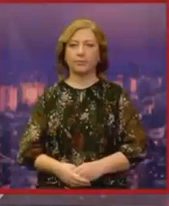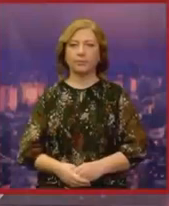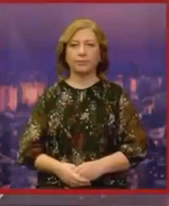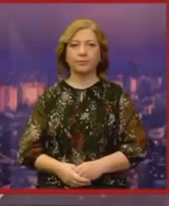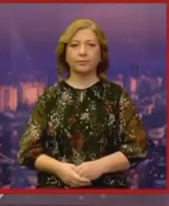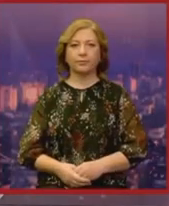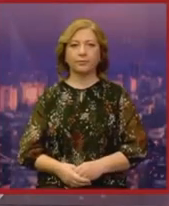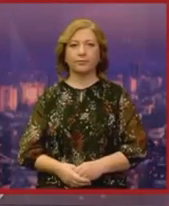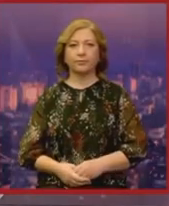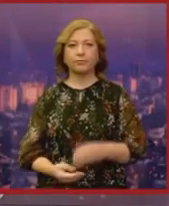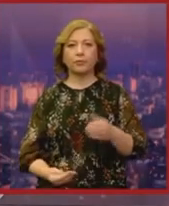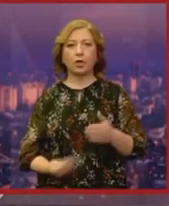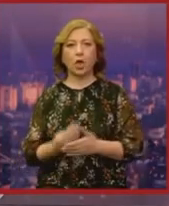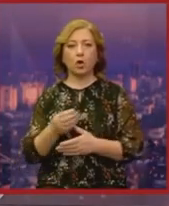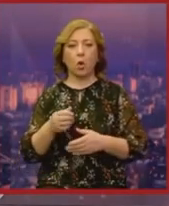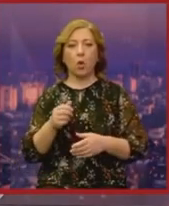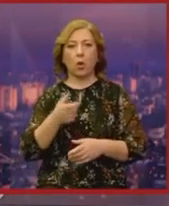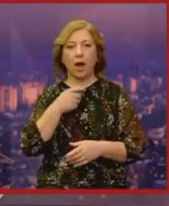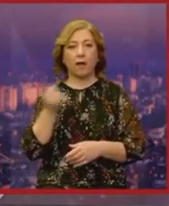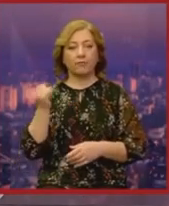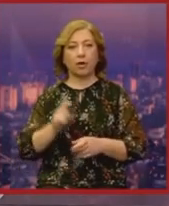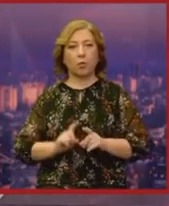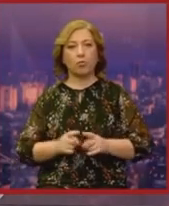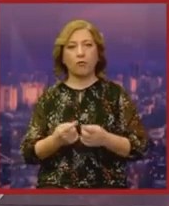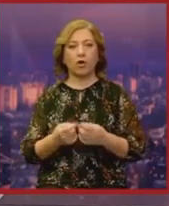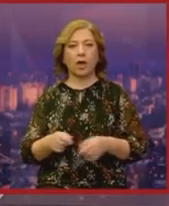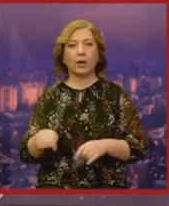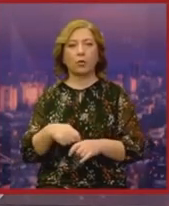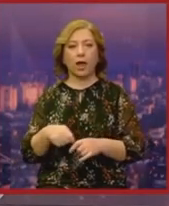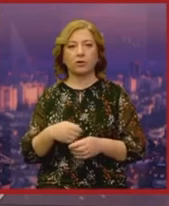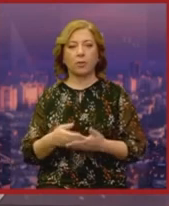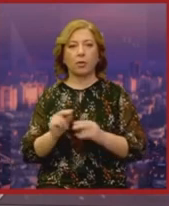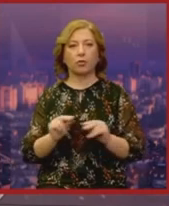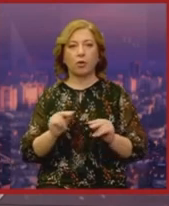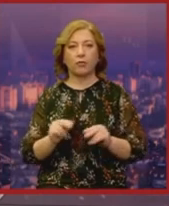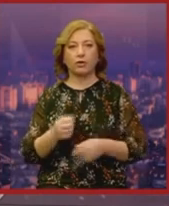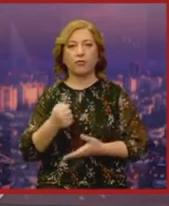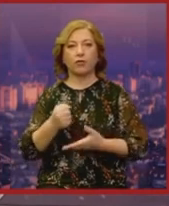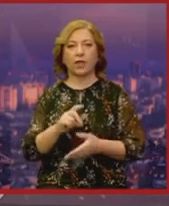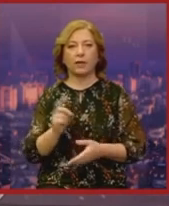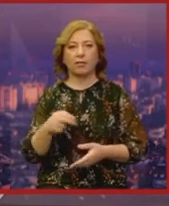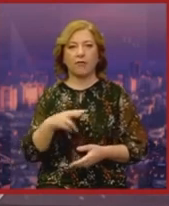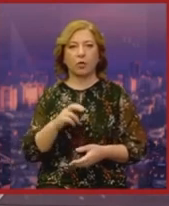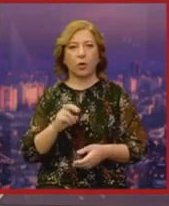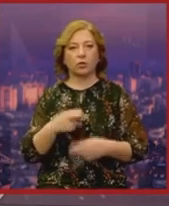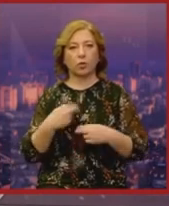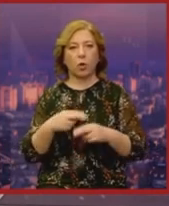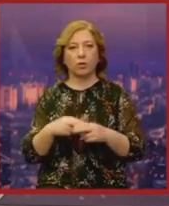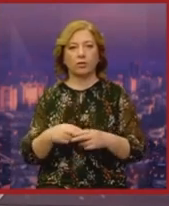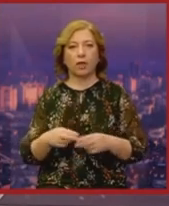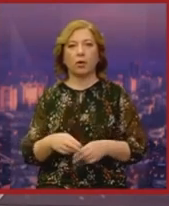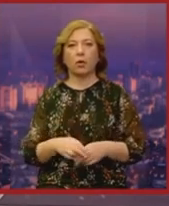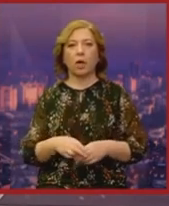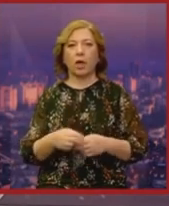Noul an vine cu provocări educaționale pentru profesorii din România. Fundația Dan Voiculescu pentru dezvoltarea României continuă și în 2023 programul